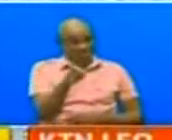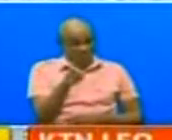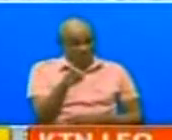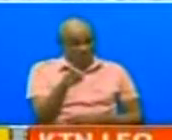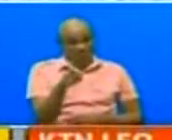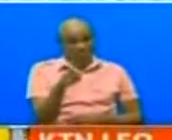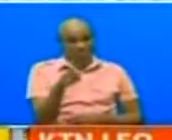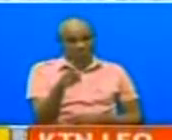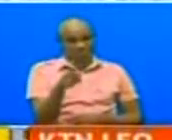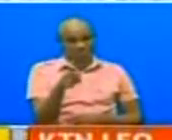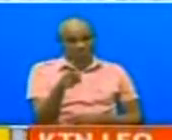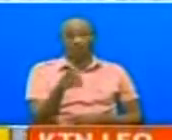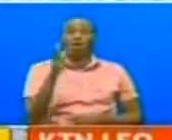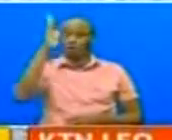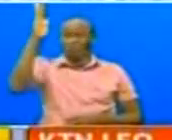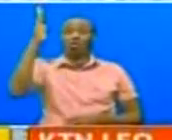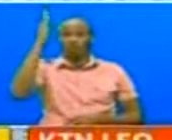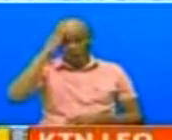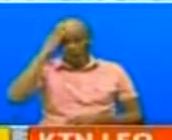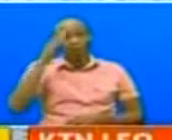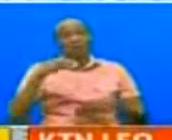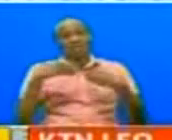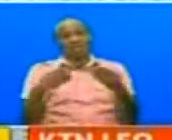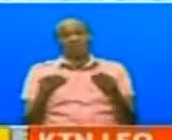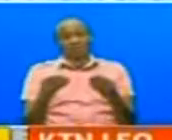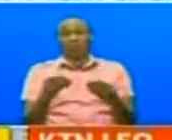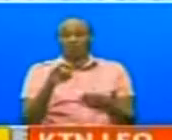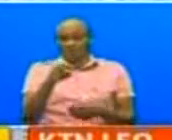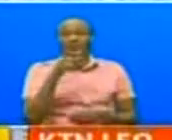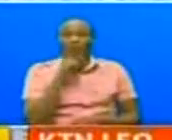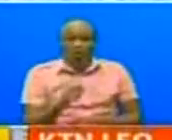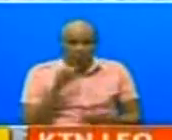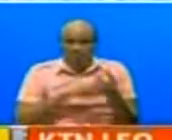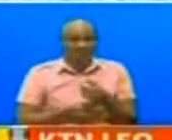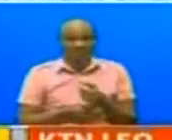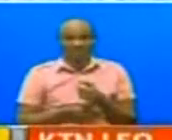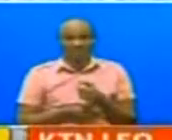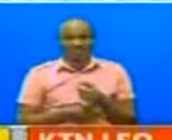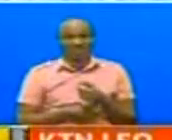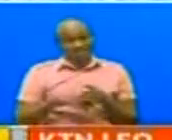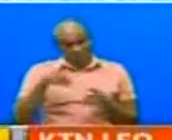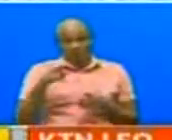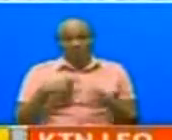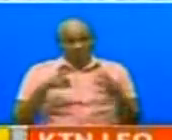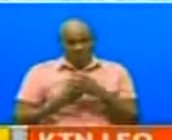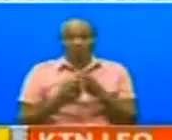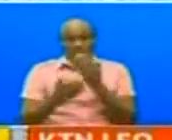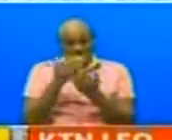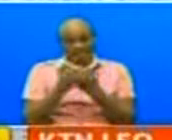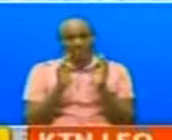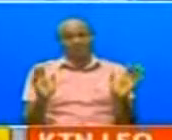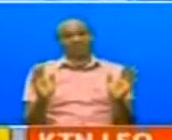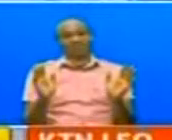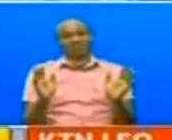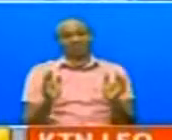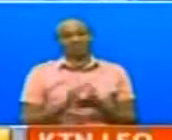sasa Mungu najua anapatia, anapata hii kijana. Kwa hivyo sasa anakuwa anaasa tu watoto yako, kijana yote